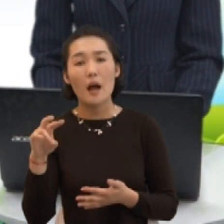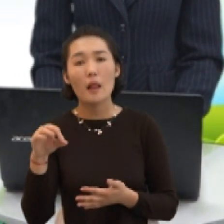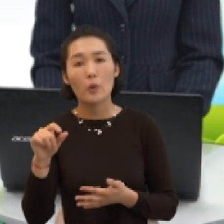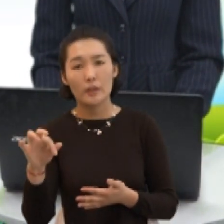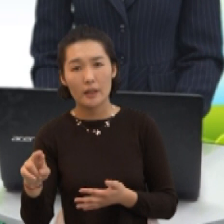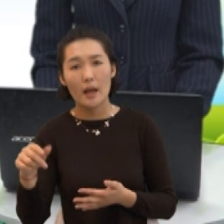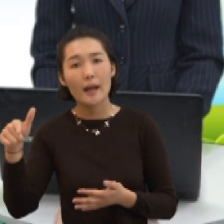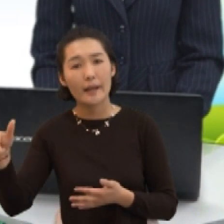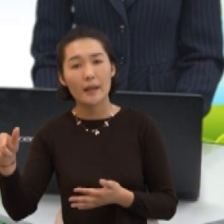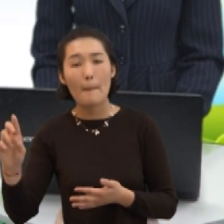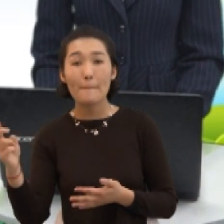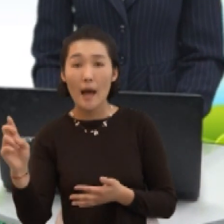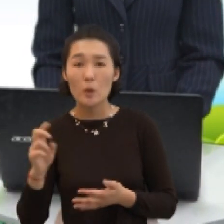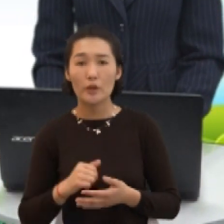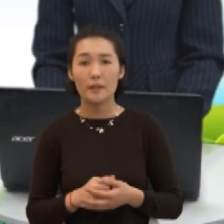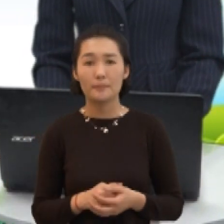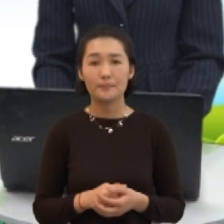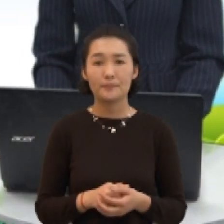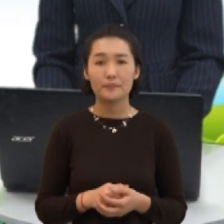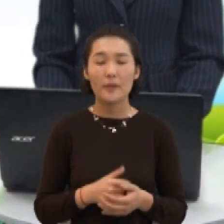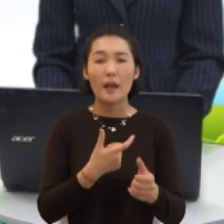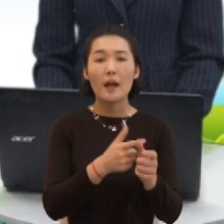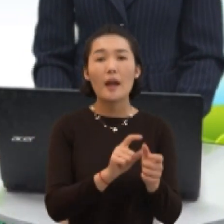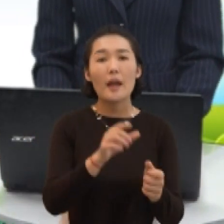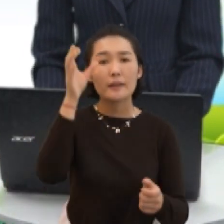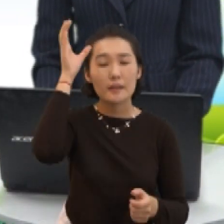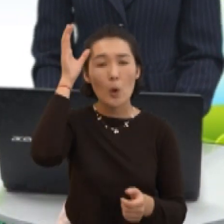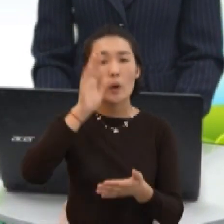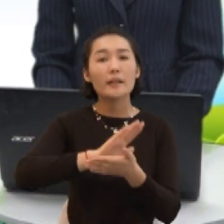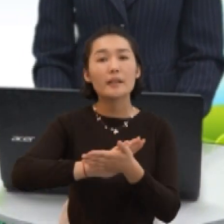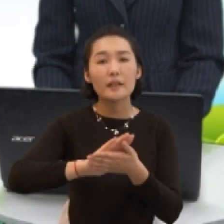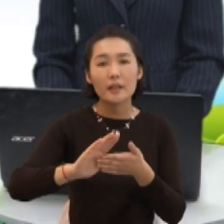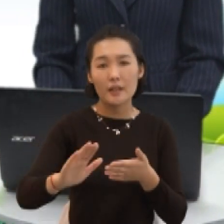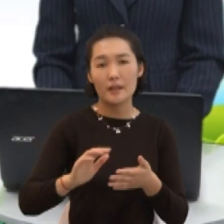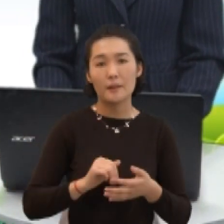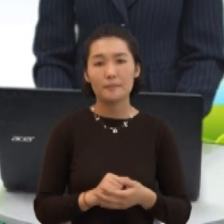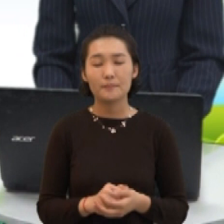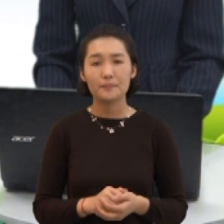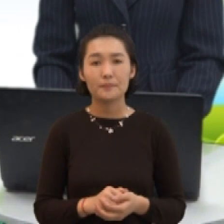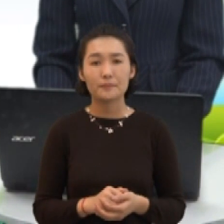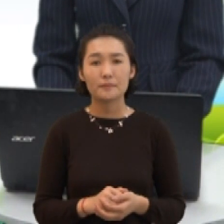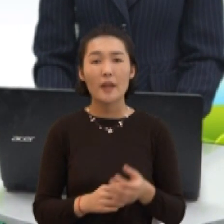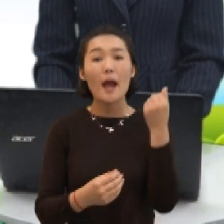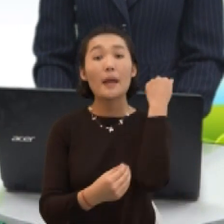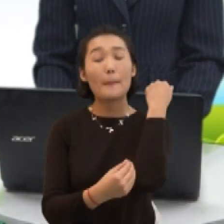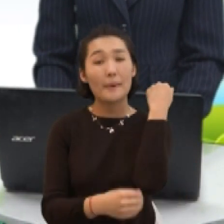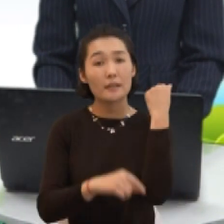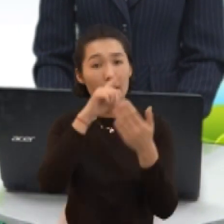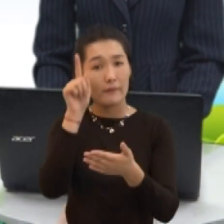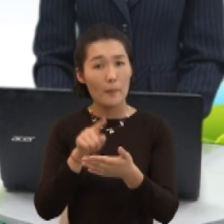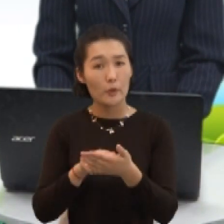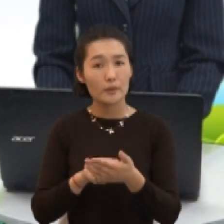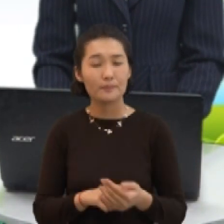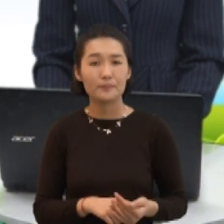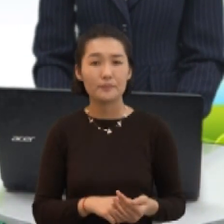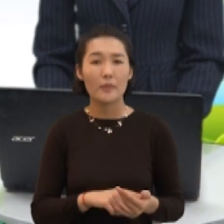Г. Биология. Это наука гигиена. И последний вопрос,